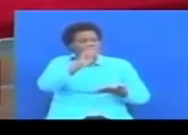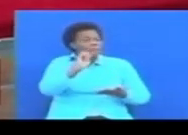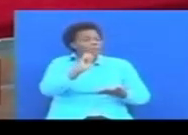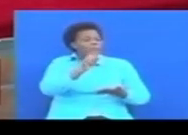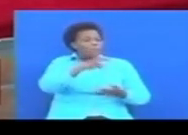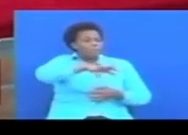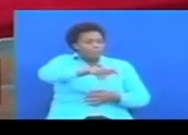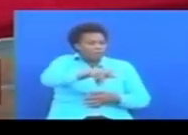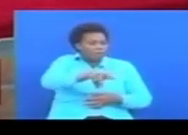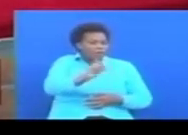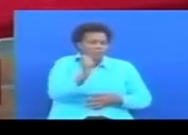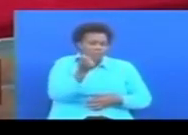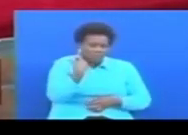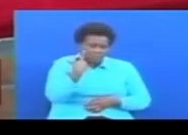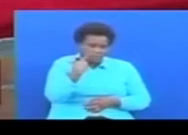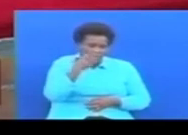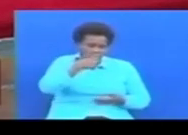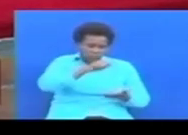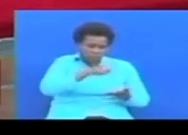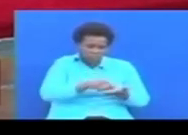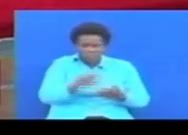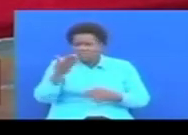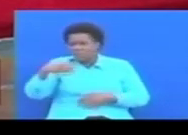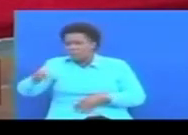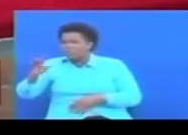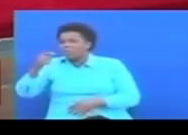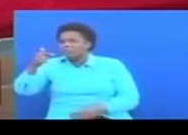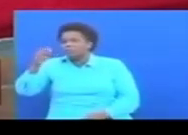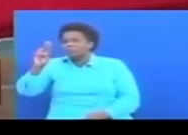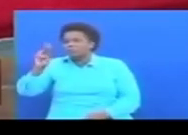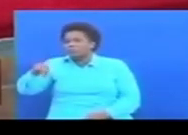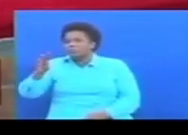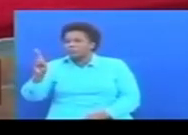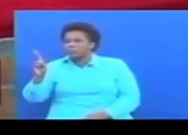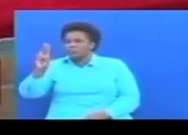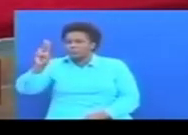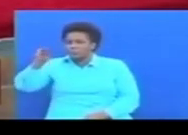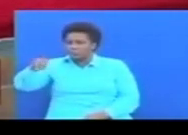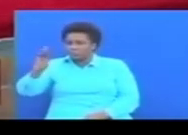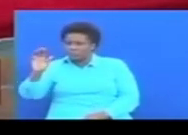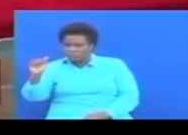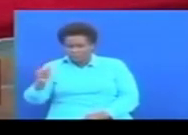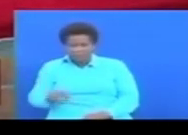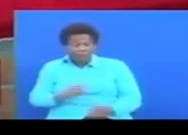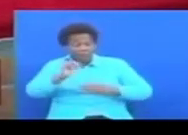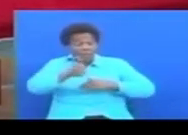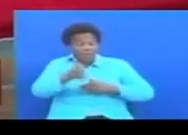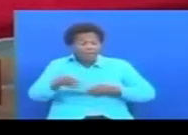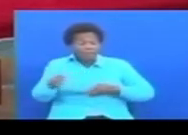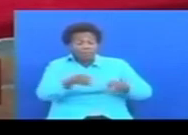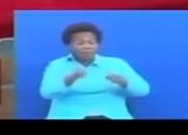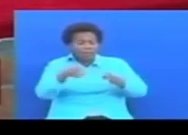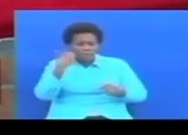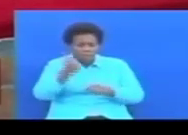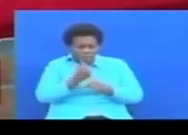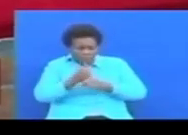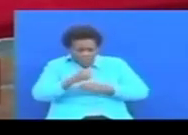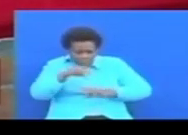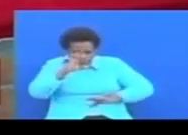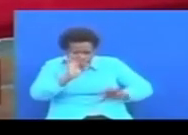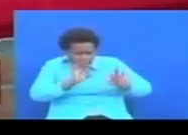kwa kuzingatia umuhimu wa barabara hizo, serikali kupitia wakala wa barabara Tanzania TANROADS imefanya upembuzi yakinifu na usanifu wa